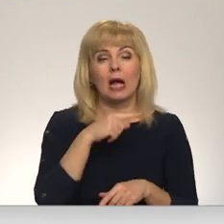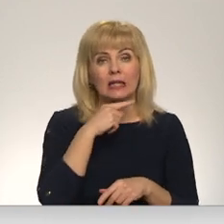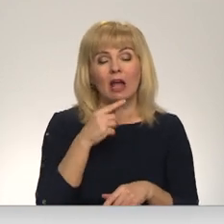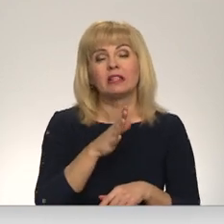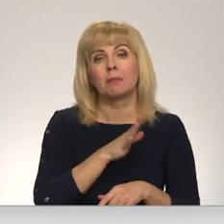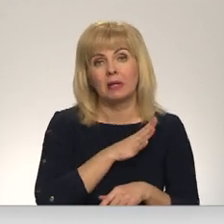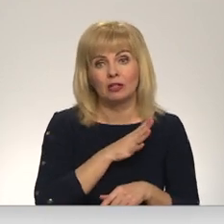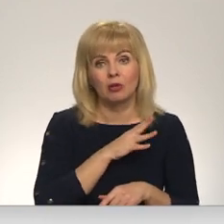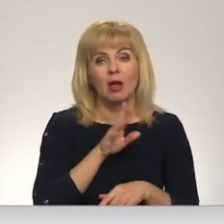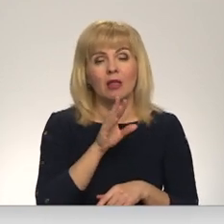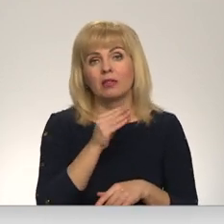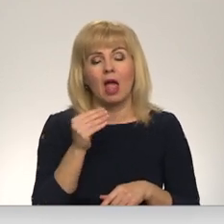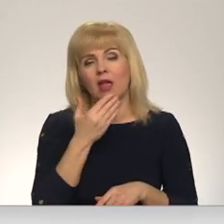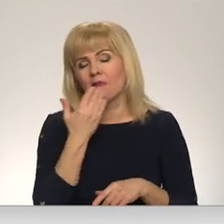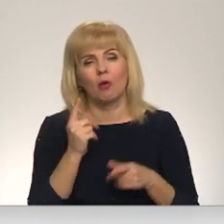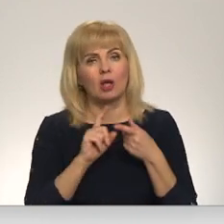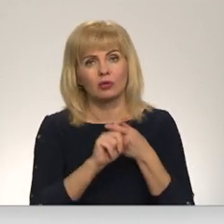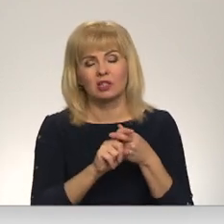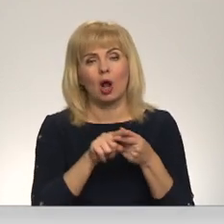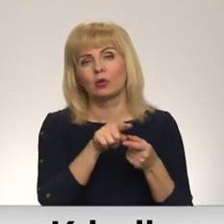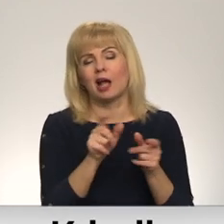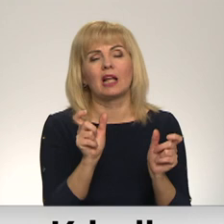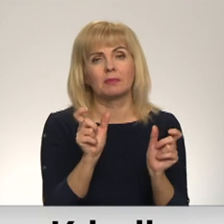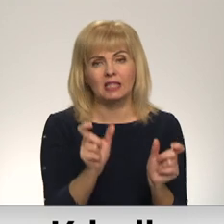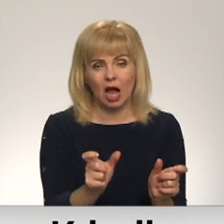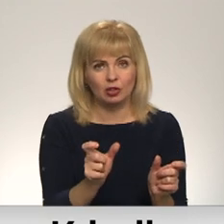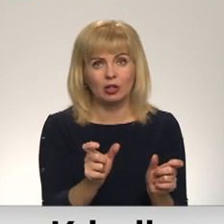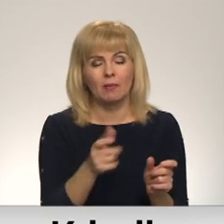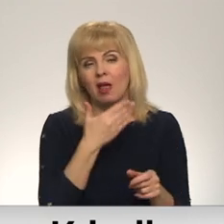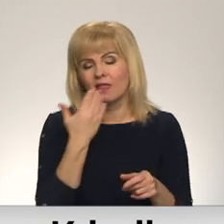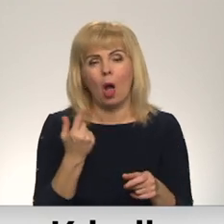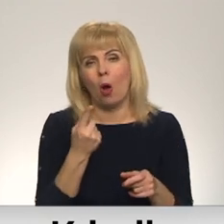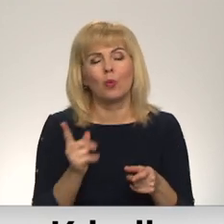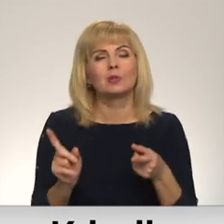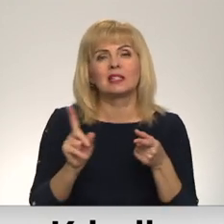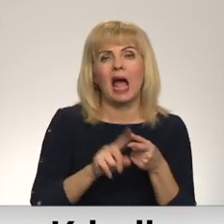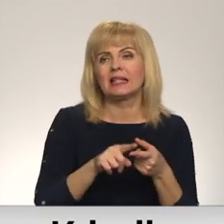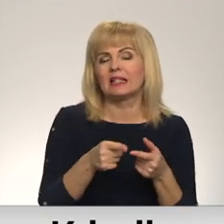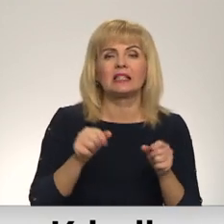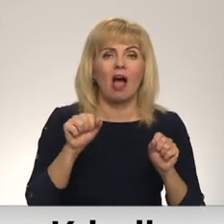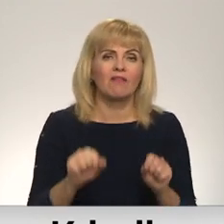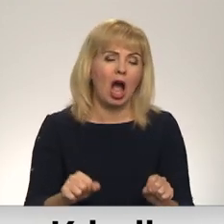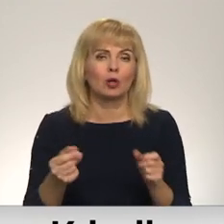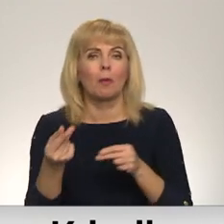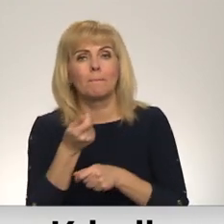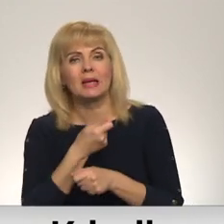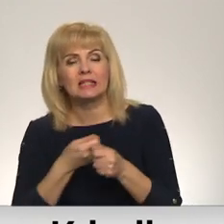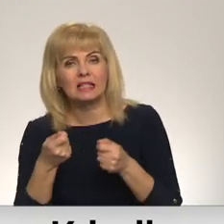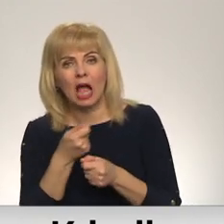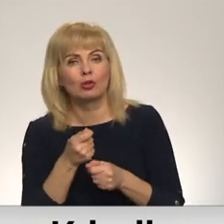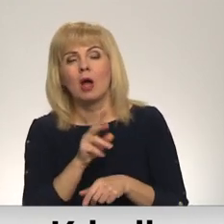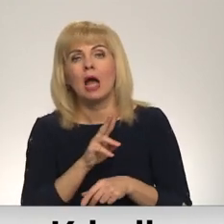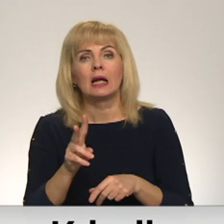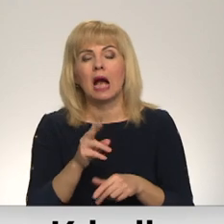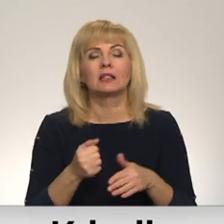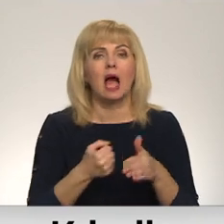bijis. Nē, tam nav nekāda sakara ar sankcijām, tas ir nesaistīts ar varu biznesu, kas